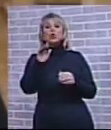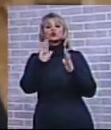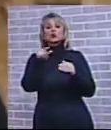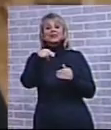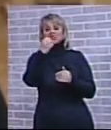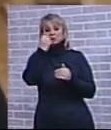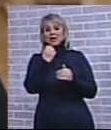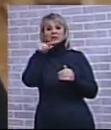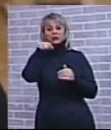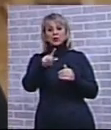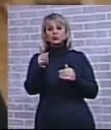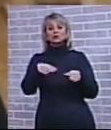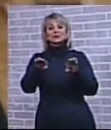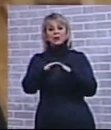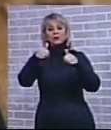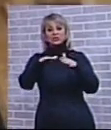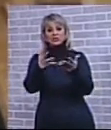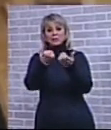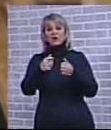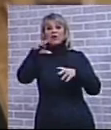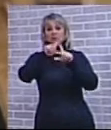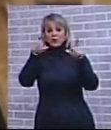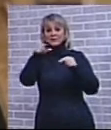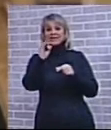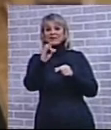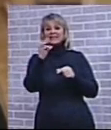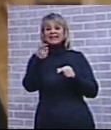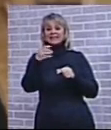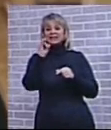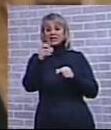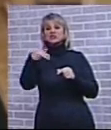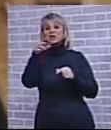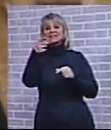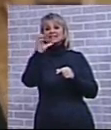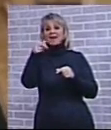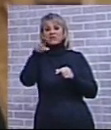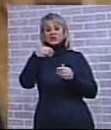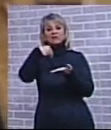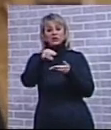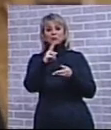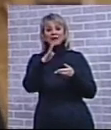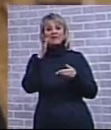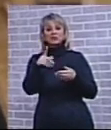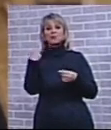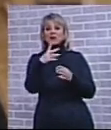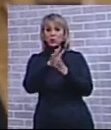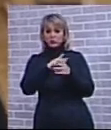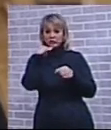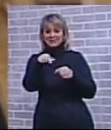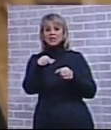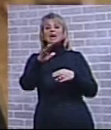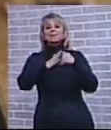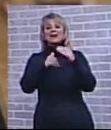лишь благодаря тому, что вот такое решение принял фонд Ивана Игнатьевича Савиди о выкупе квартир в первую очередь.